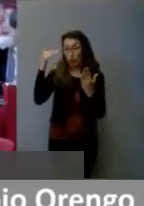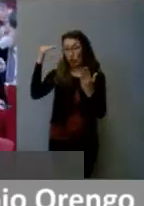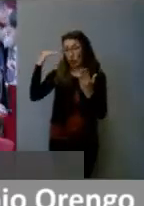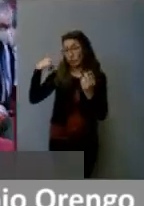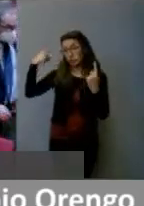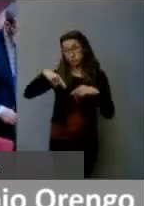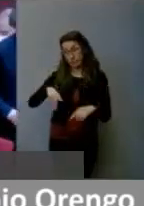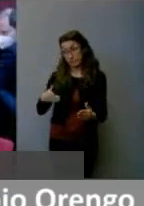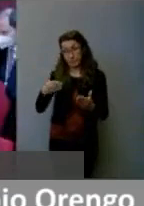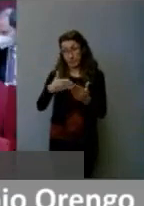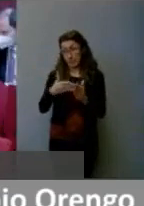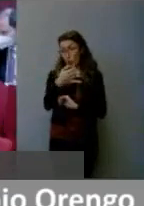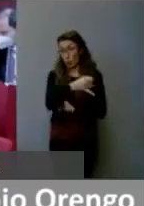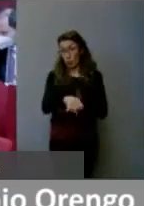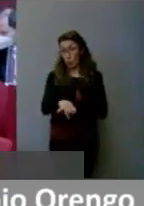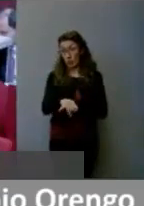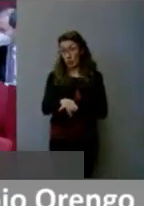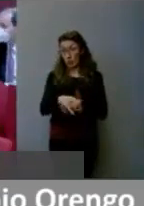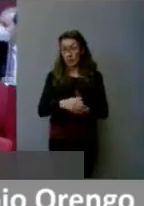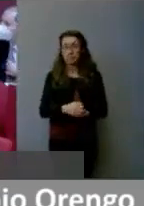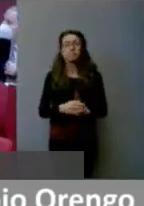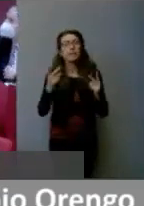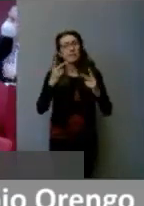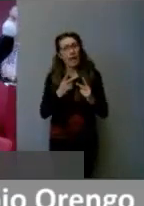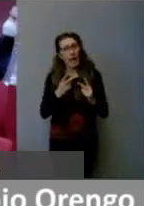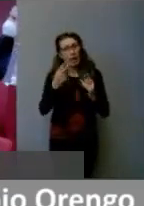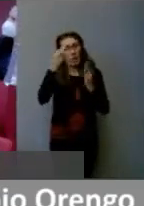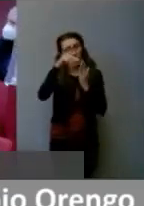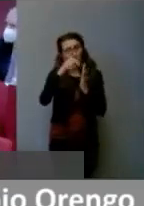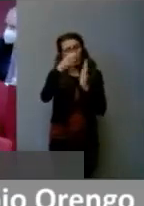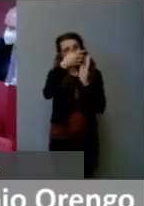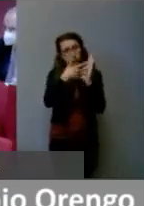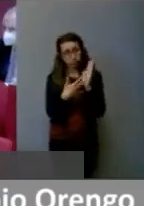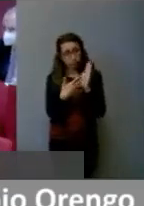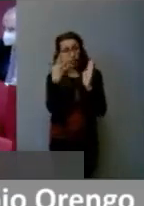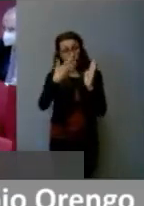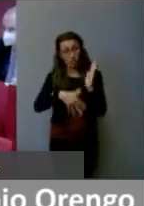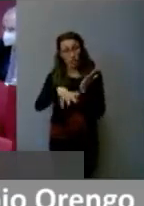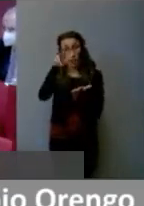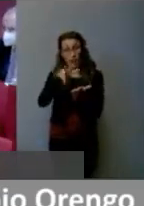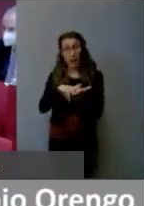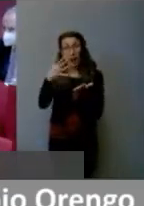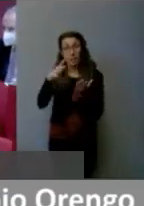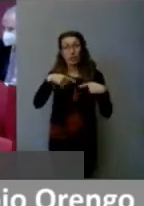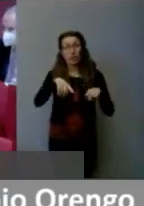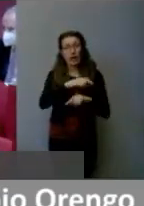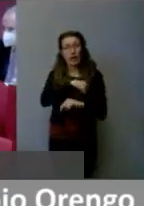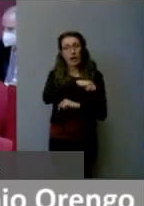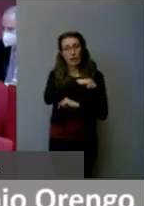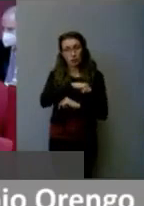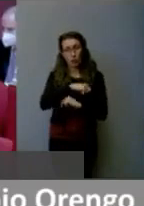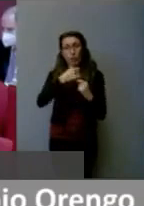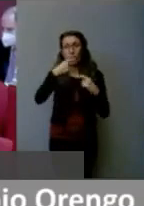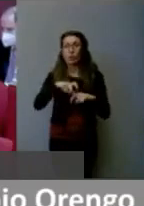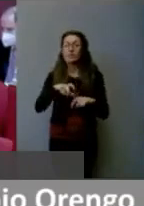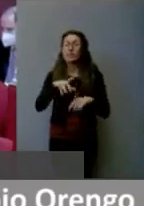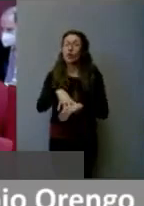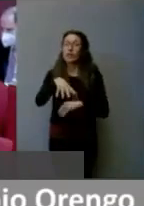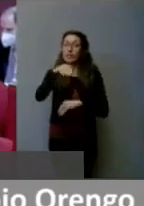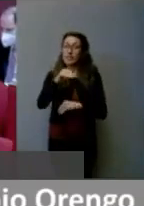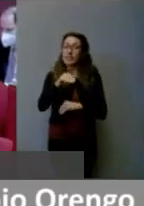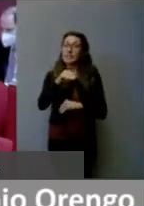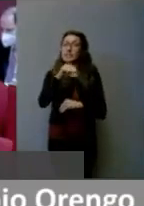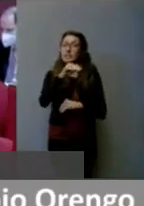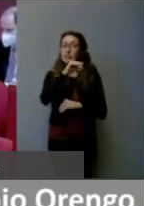l'ultima, approvate in Consiglio Comunale a seguito di un'azione di sensibilizzazione partita dal municipio